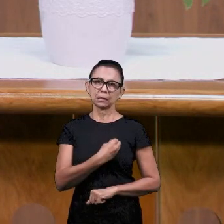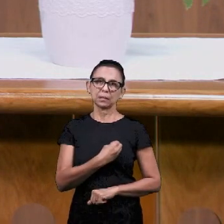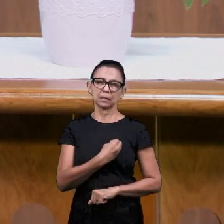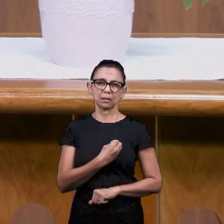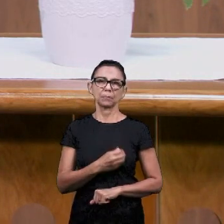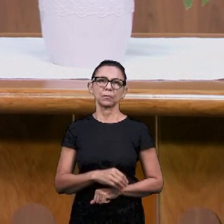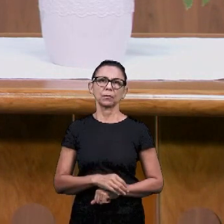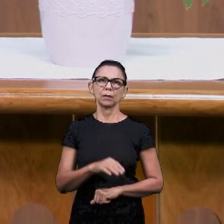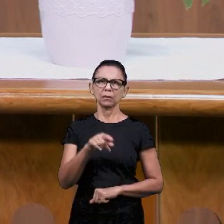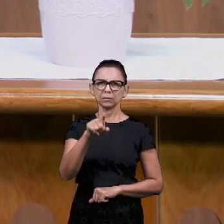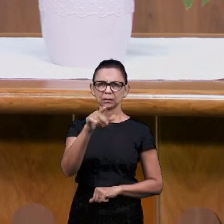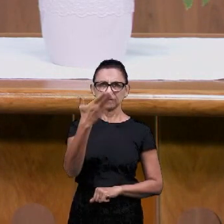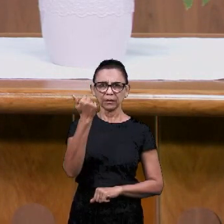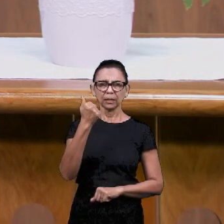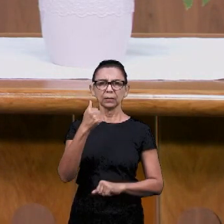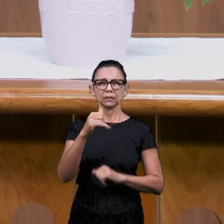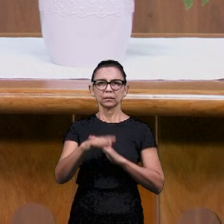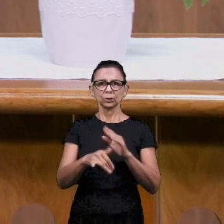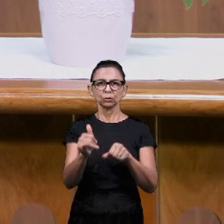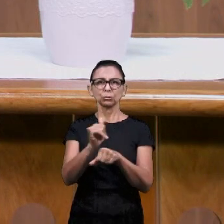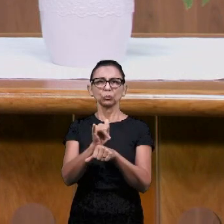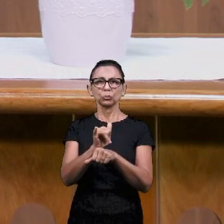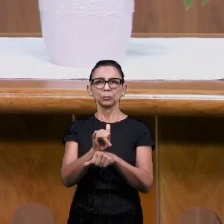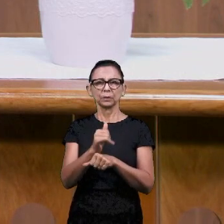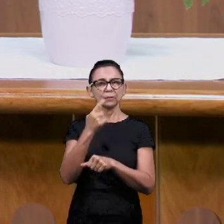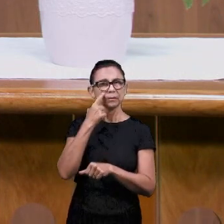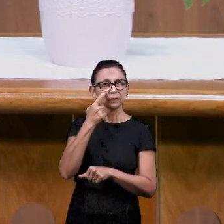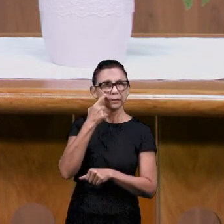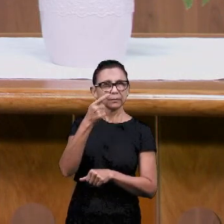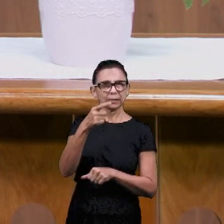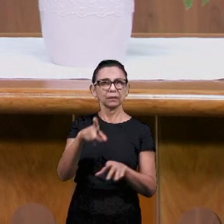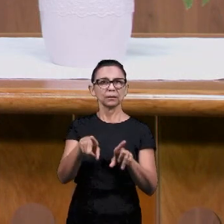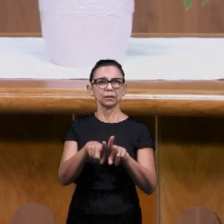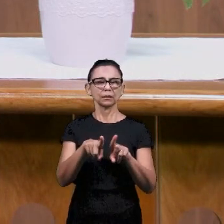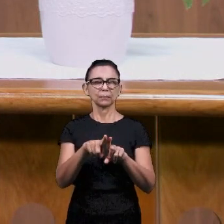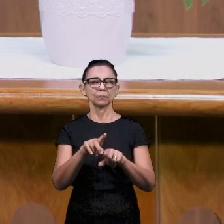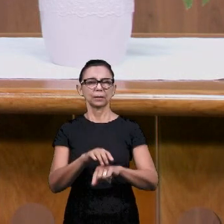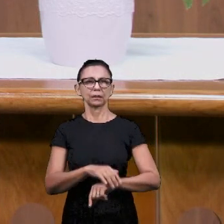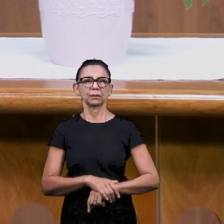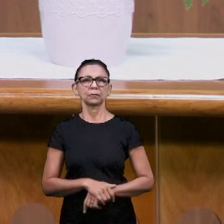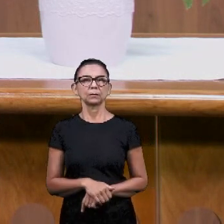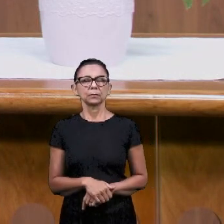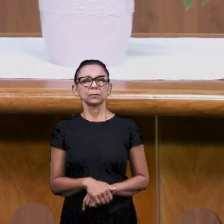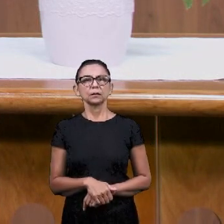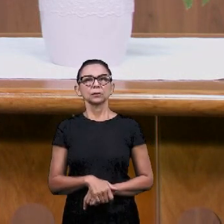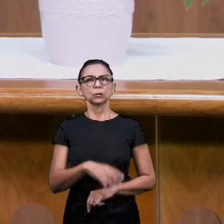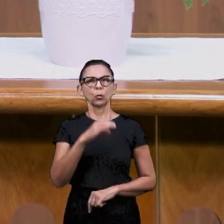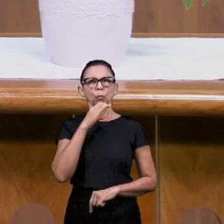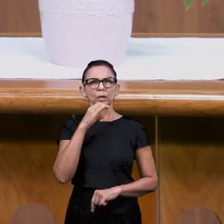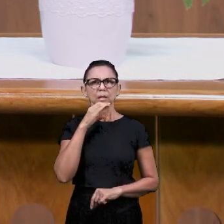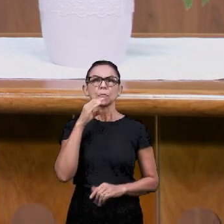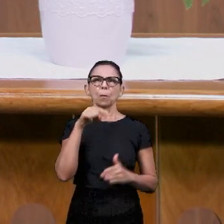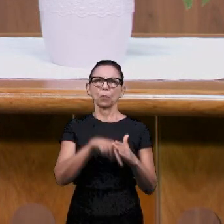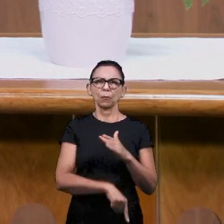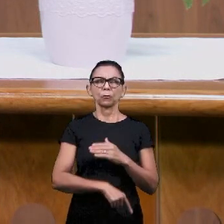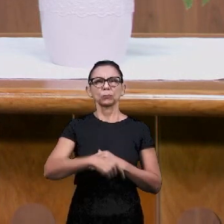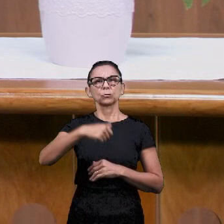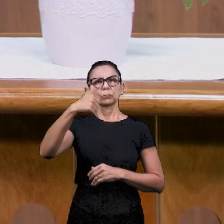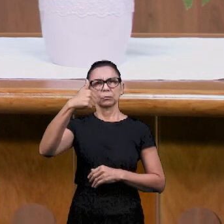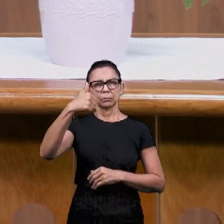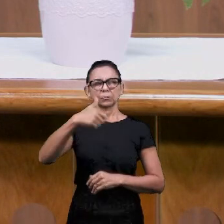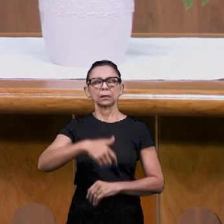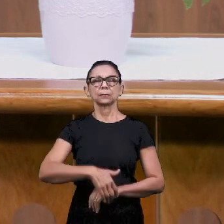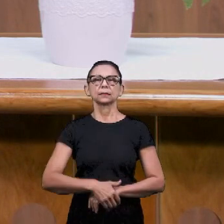Brésil, vous pouvez accéder à notre canal YouTube. Vous allez participer. Vous allez vous approfondir